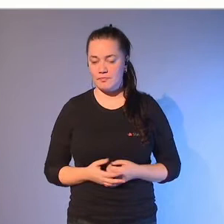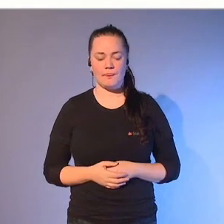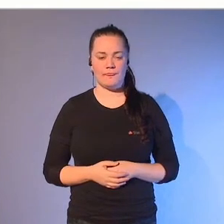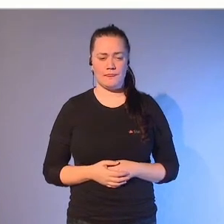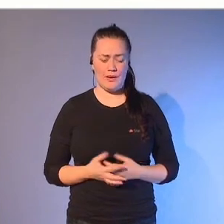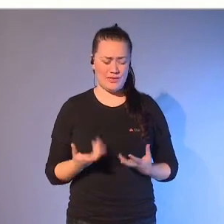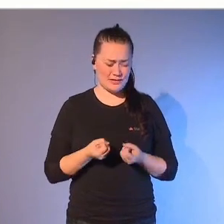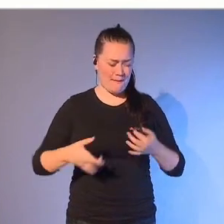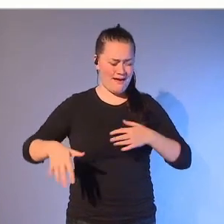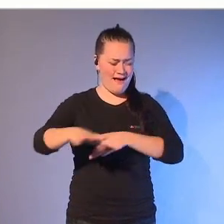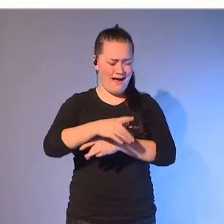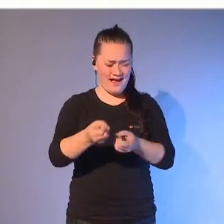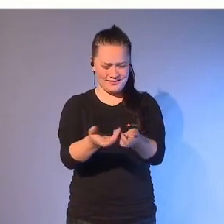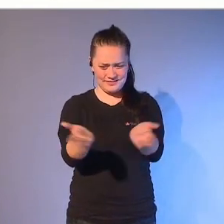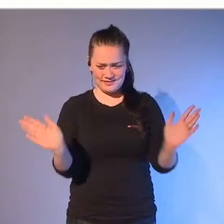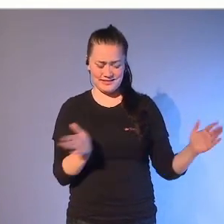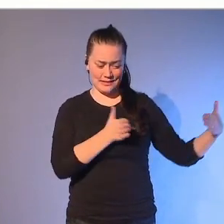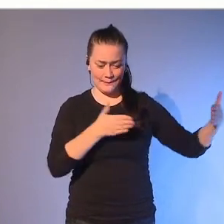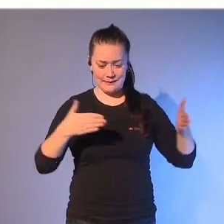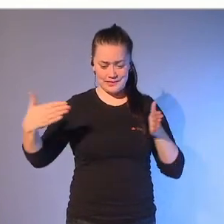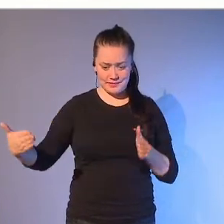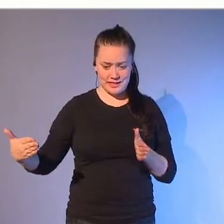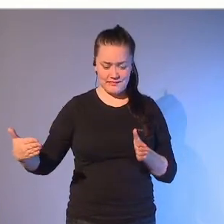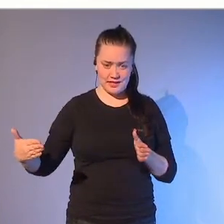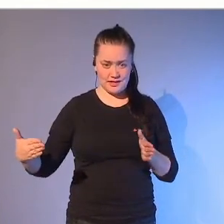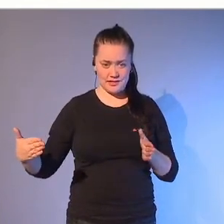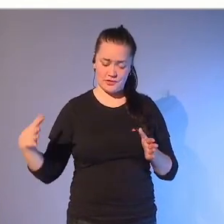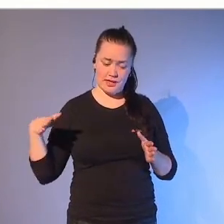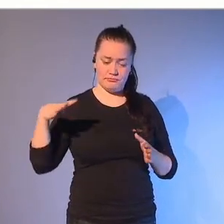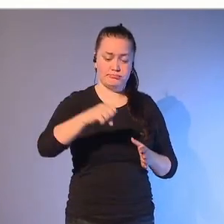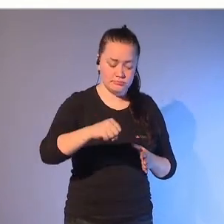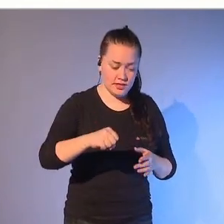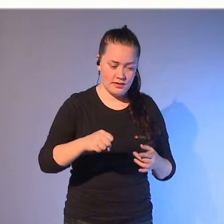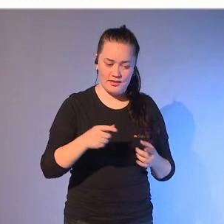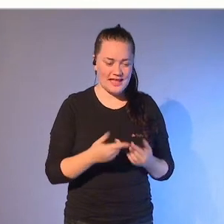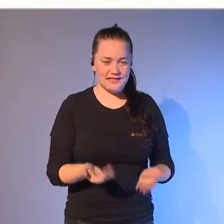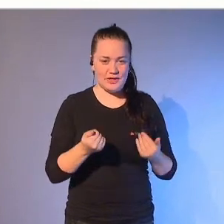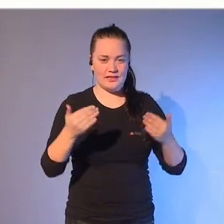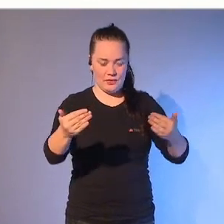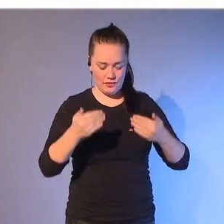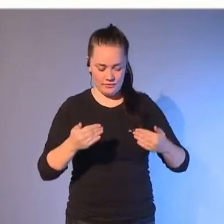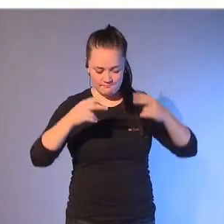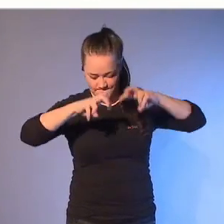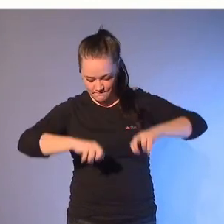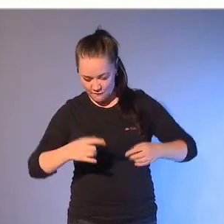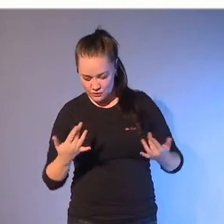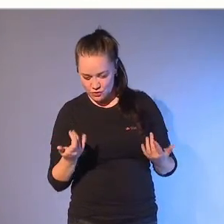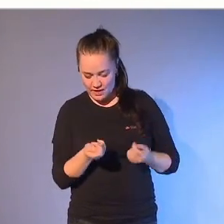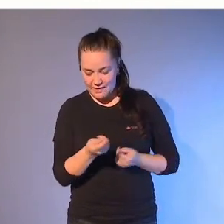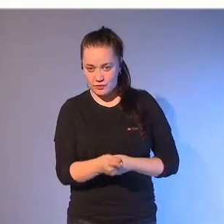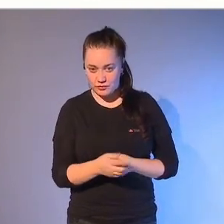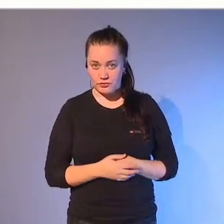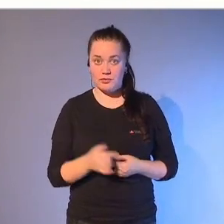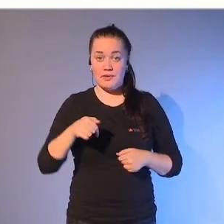myldre av perspektiver som blir overrumplet. Det er ikke så lett å ta ned. Og vi er jo også nå